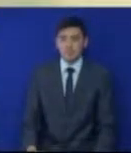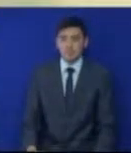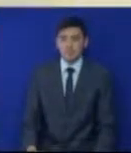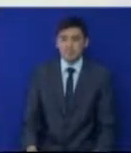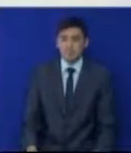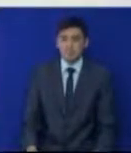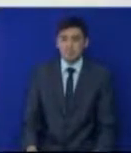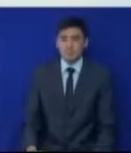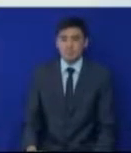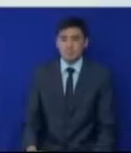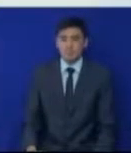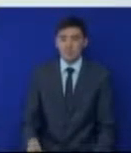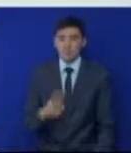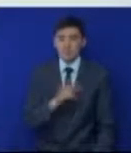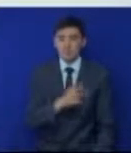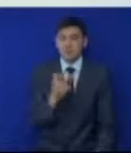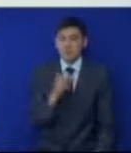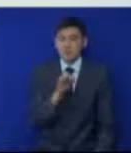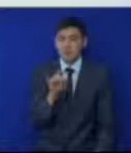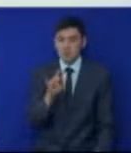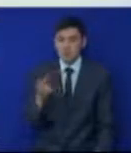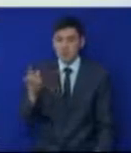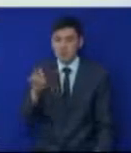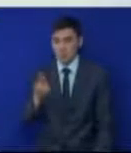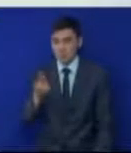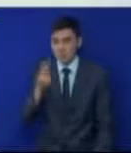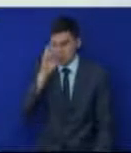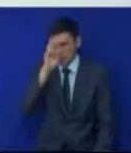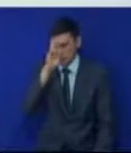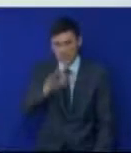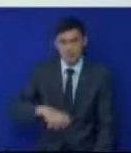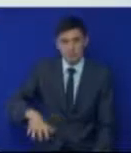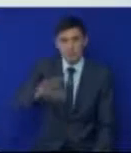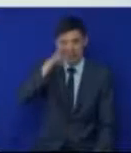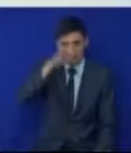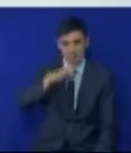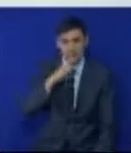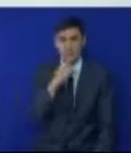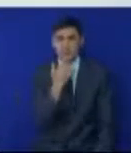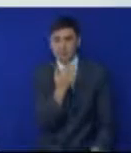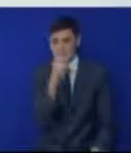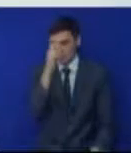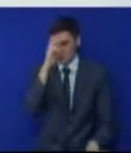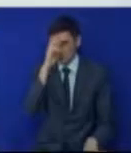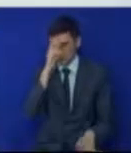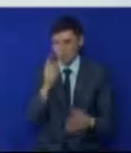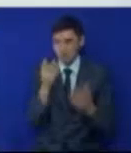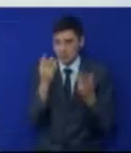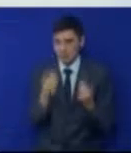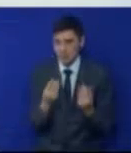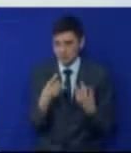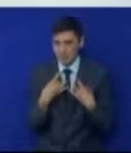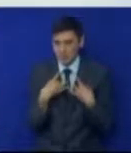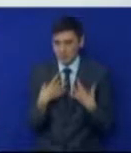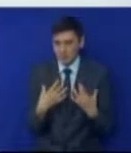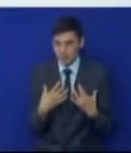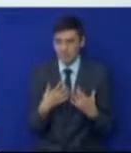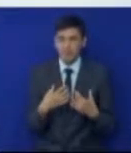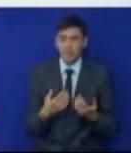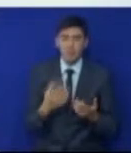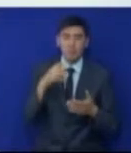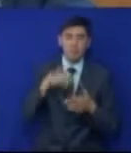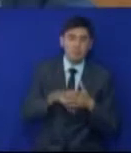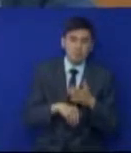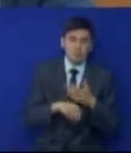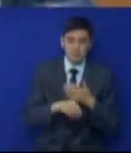телеарнасы. 23 маусым елімізде мемлекеттік қызметкерлер күні аталып өтіледі. Осыған орай қалалық әкімшілікте мемлекеттік